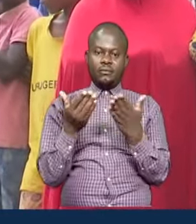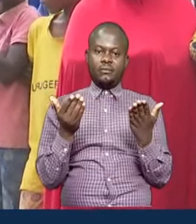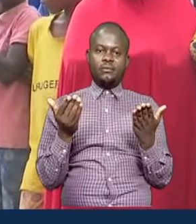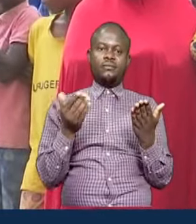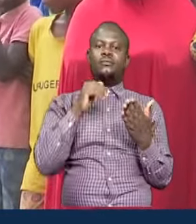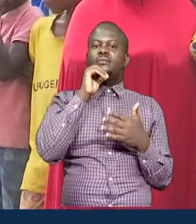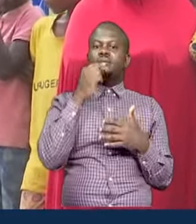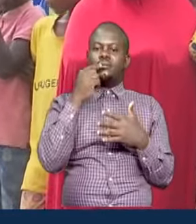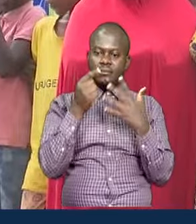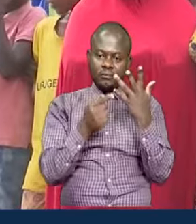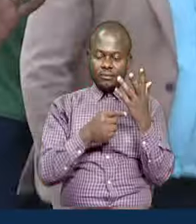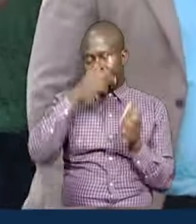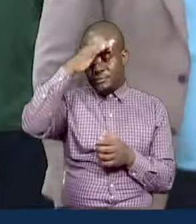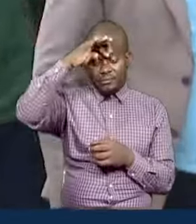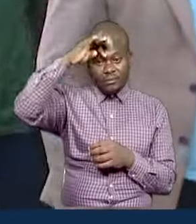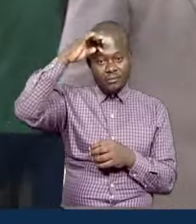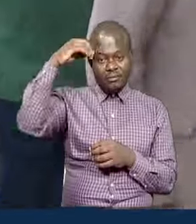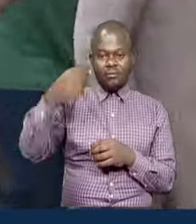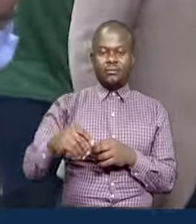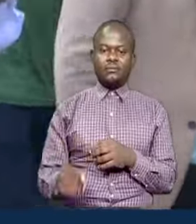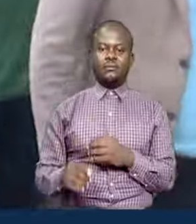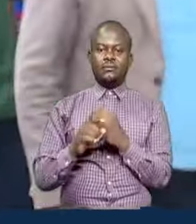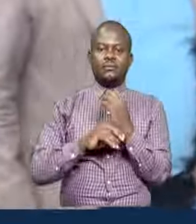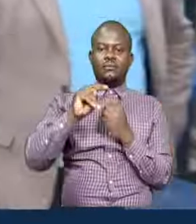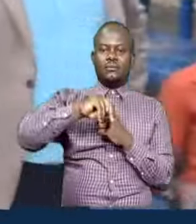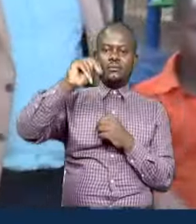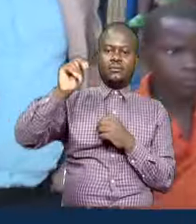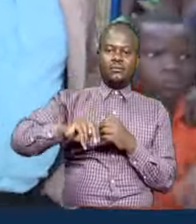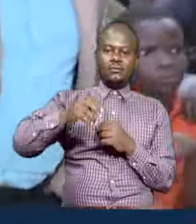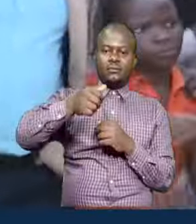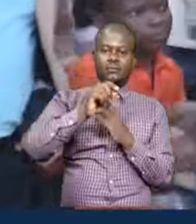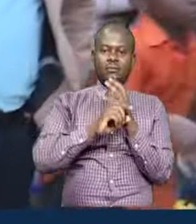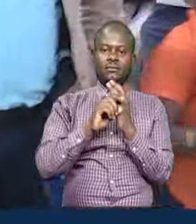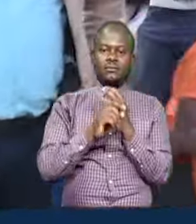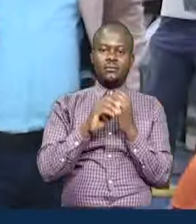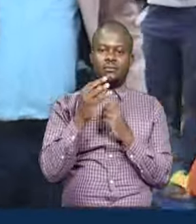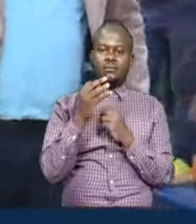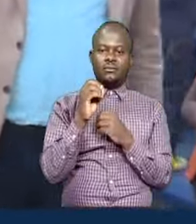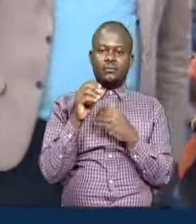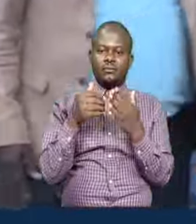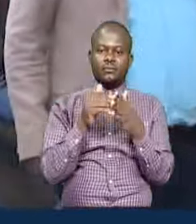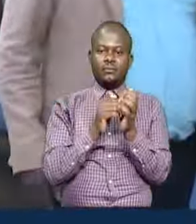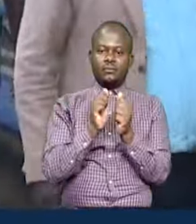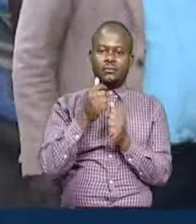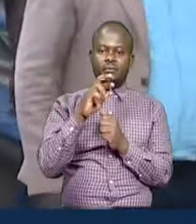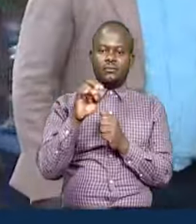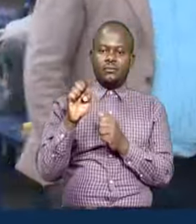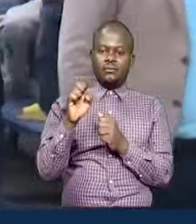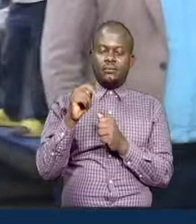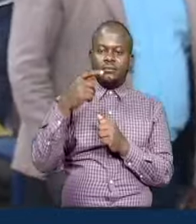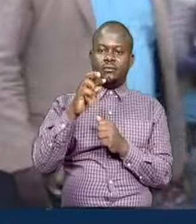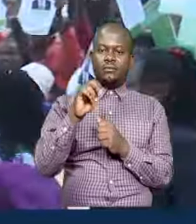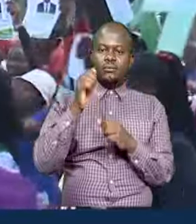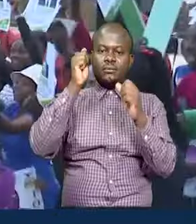Ntabwo ari ibintu bitugoye cyane. Akarere ka Nyarugenge kabaye akarere ka 30 ishyaka Green Party